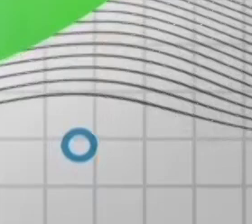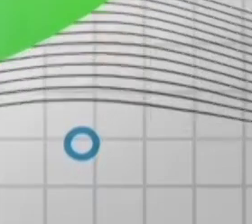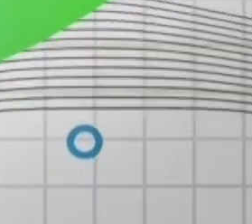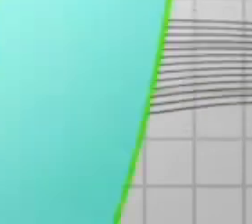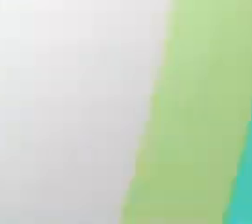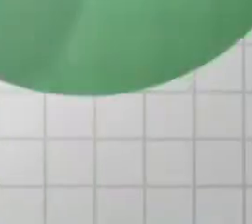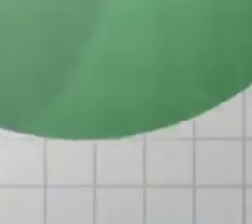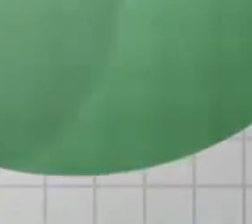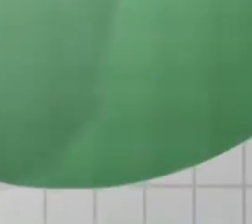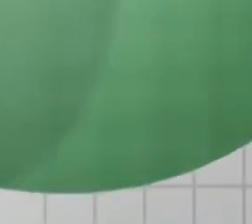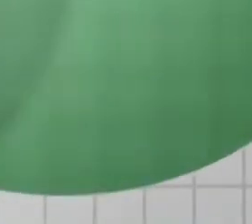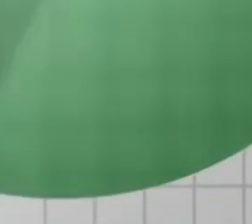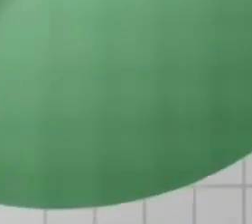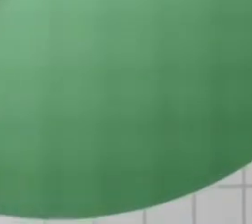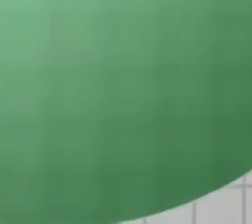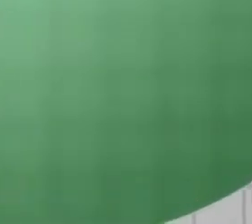น